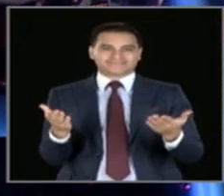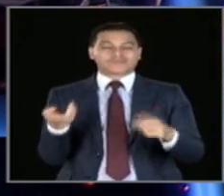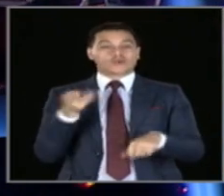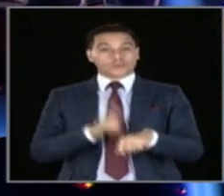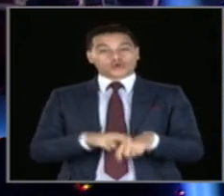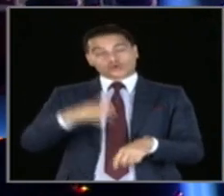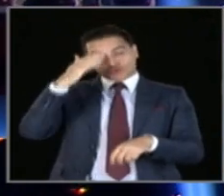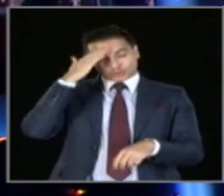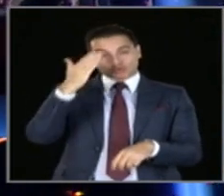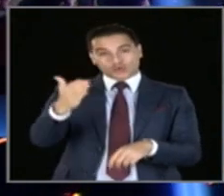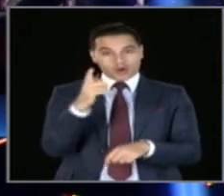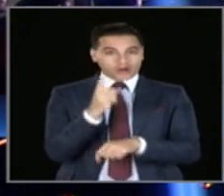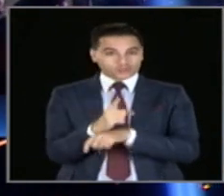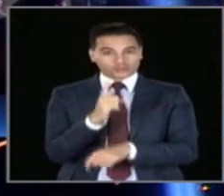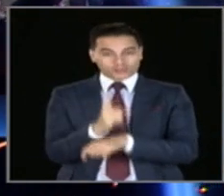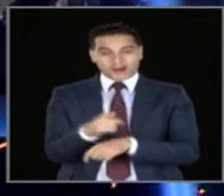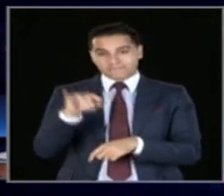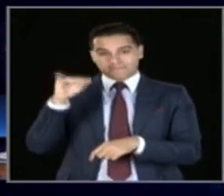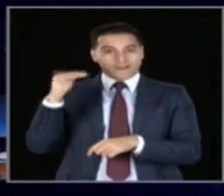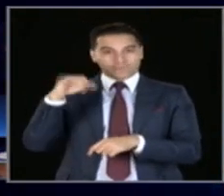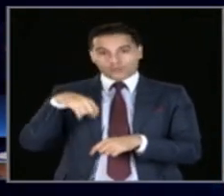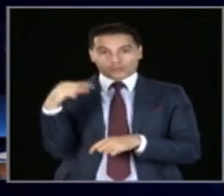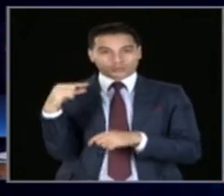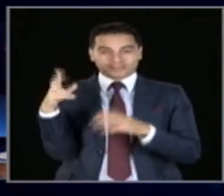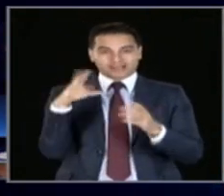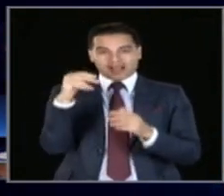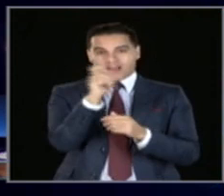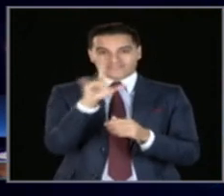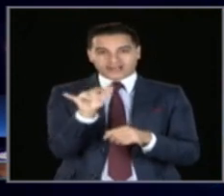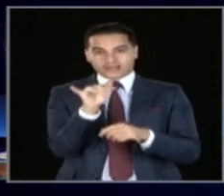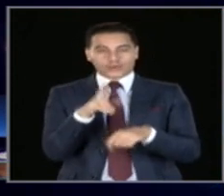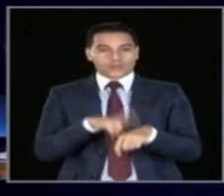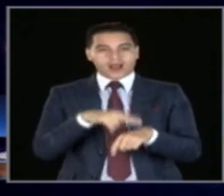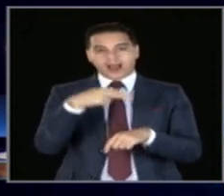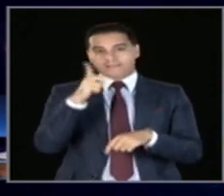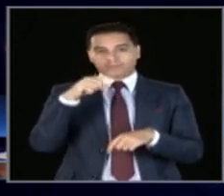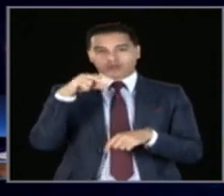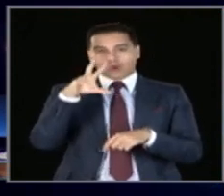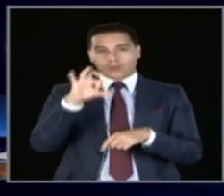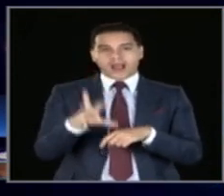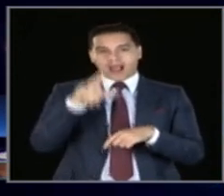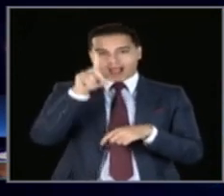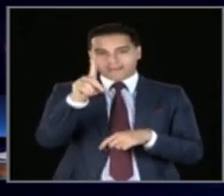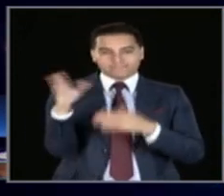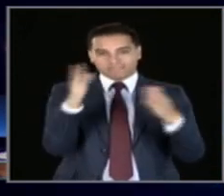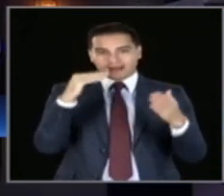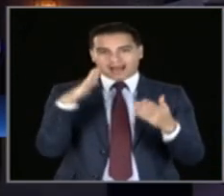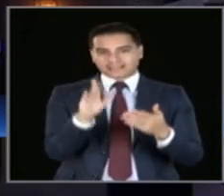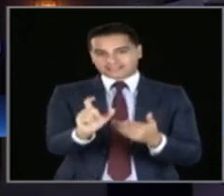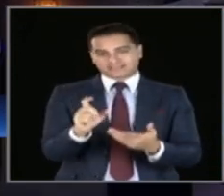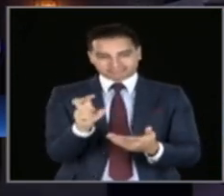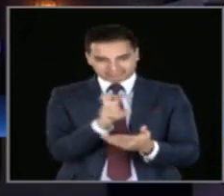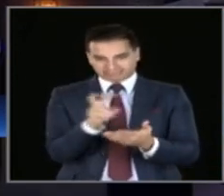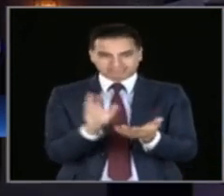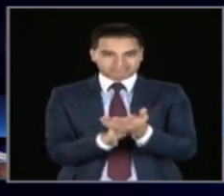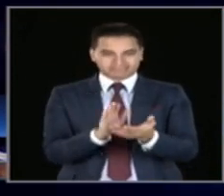وطبعا شكرا لمحمود الجعفري وعبد الوهاب حسن. هدف مقابل هدف، محمد كرم